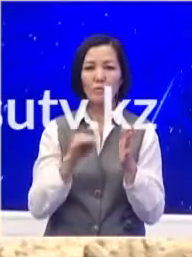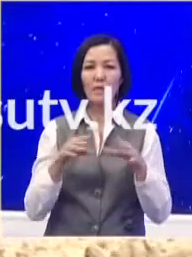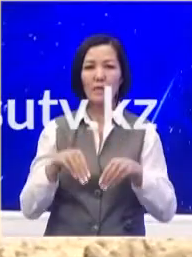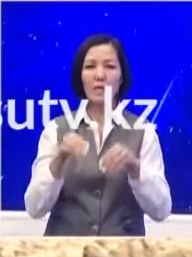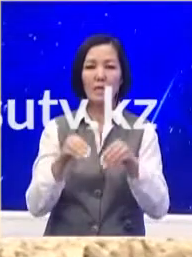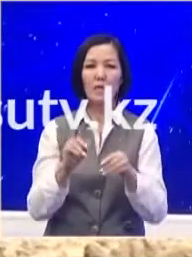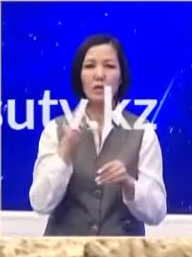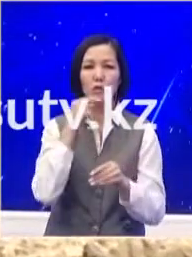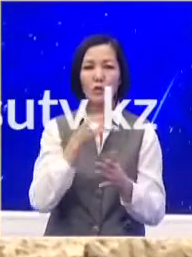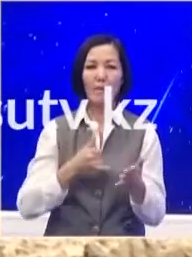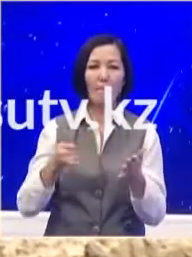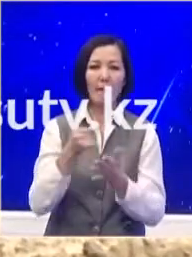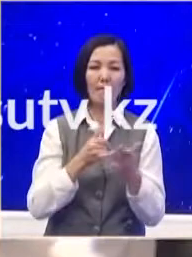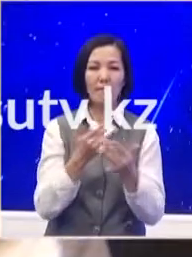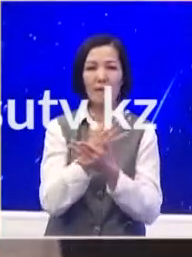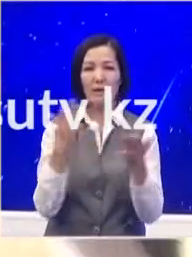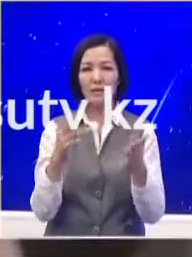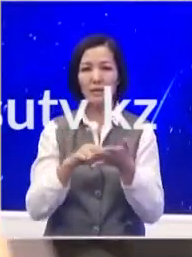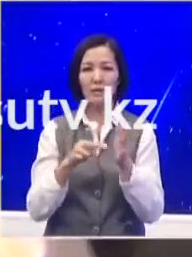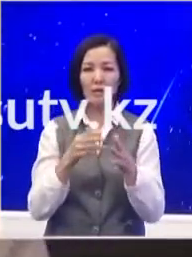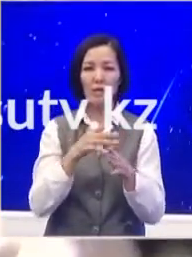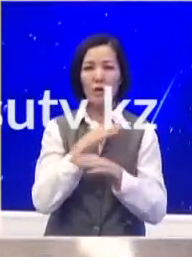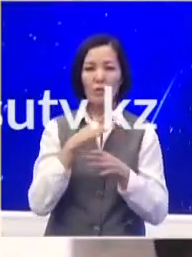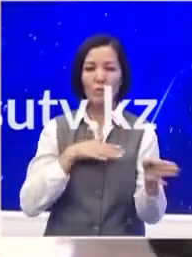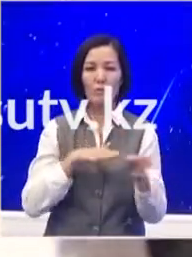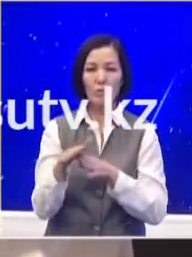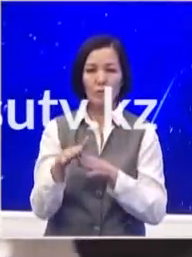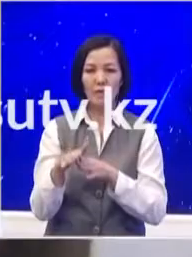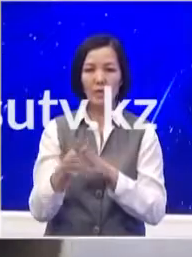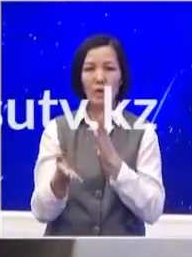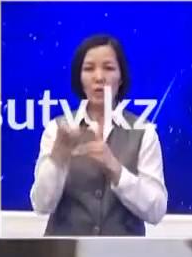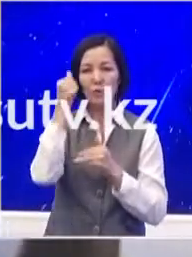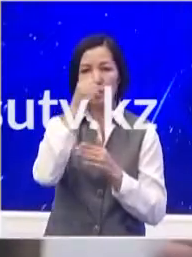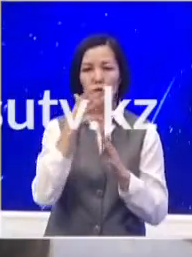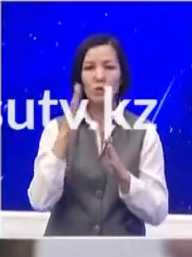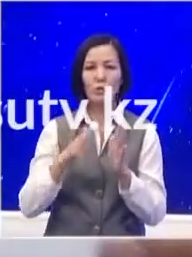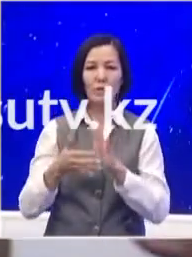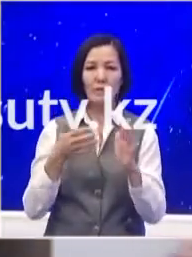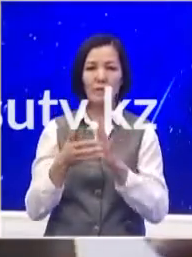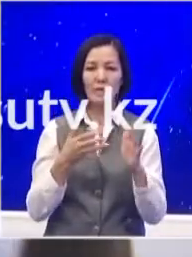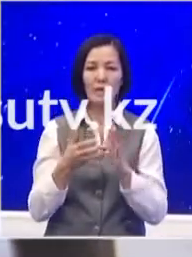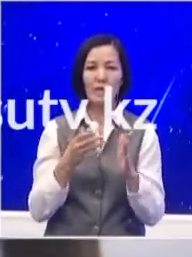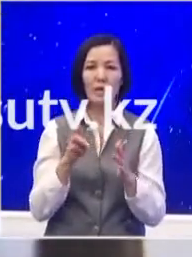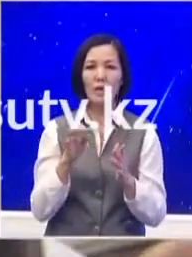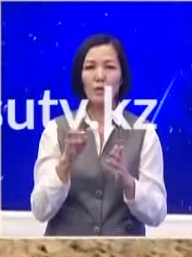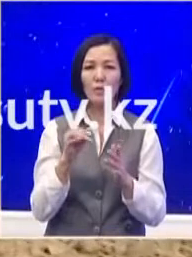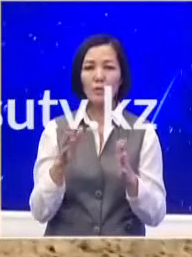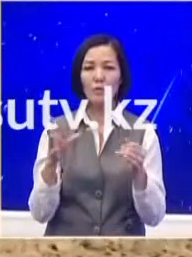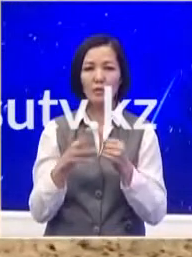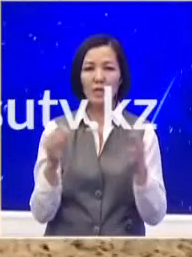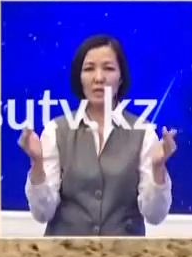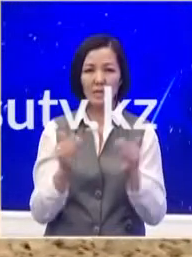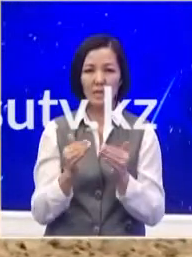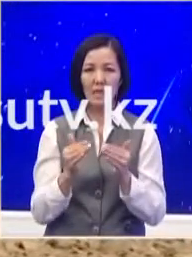Ал жүгері мен майлы дақылдар бойынша меженің жартысынан көбі орындалған. Өткен жылы су тапшылығына байланысты күріш алқабы едәуір әжептәуір